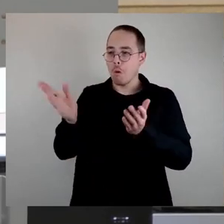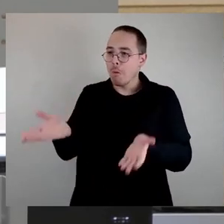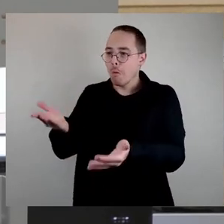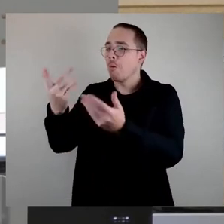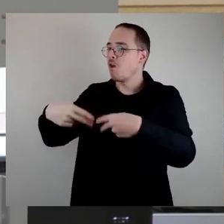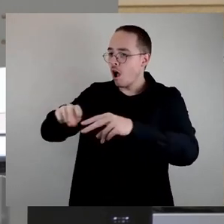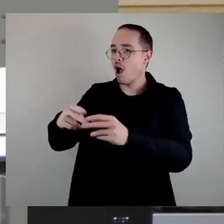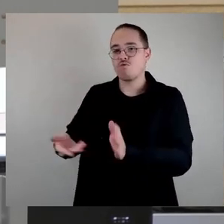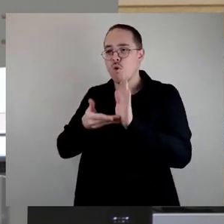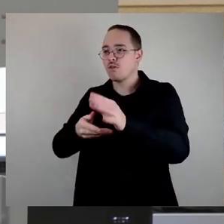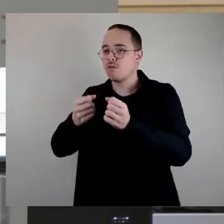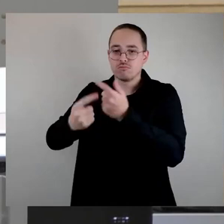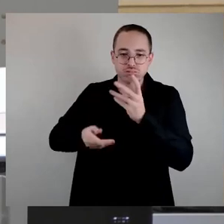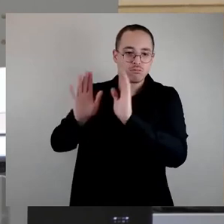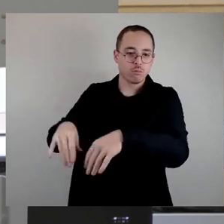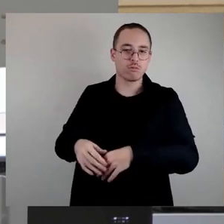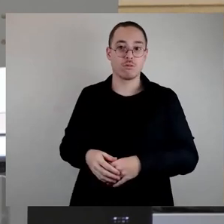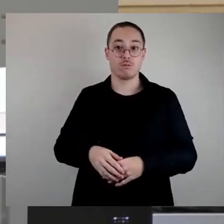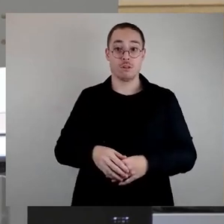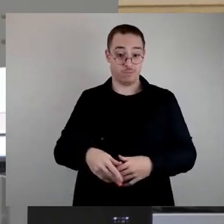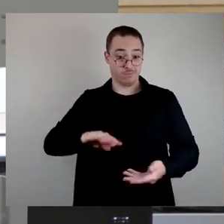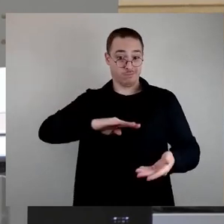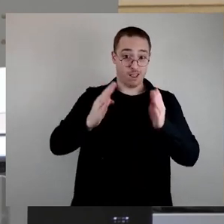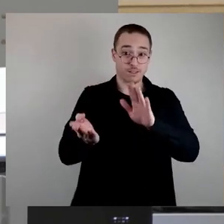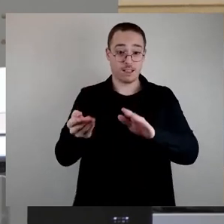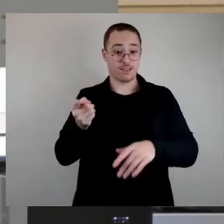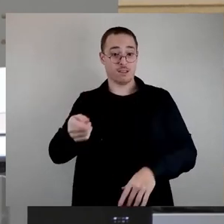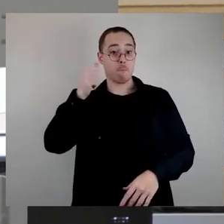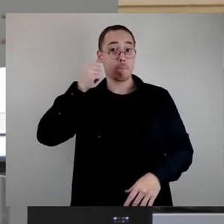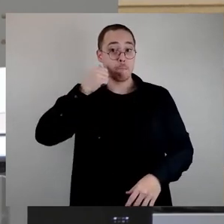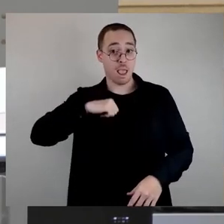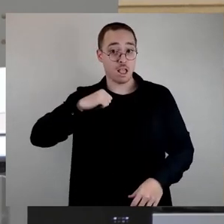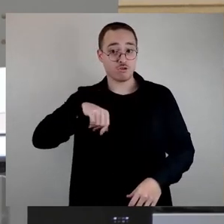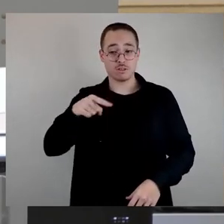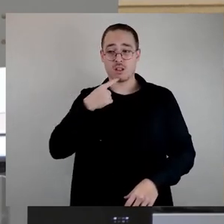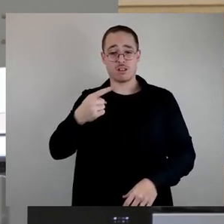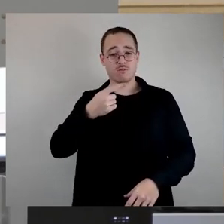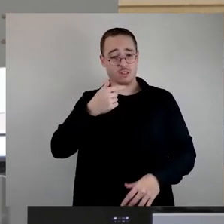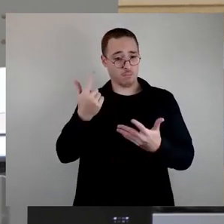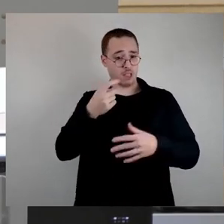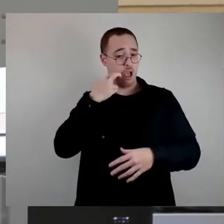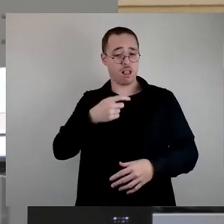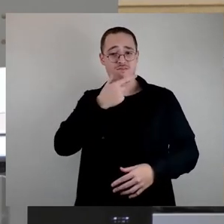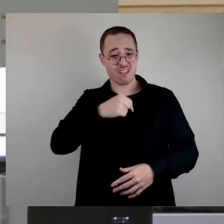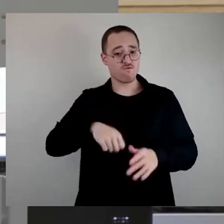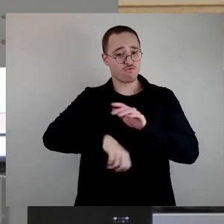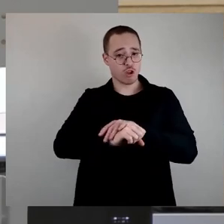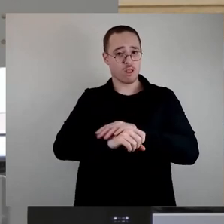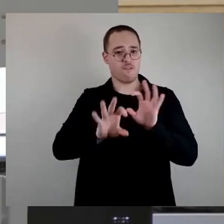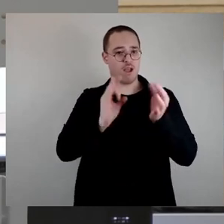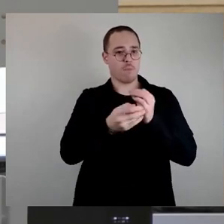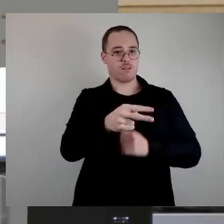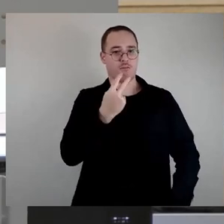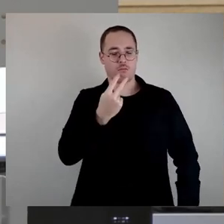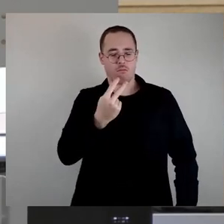gerne Fußball spielt, dann wird sie in einer hohen Wahrscheinlichkeit in der Familie auf fragende Augen treffen. Ja? So ist das relativ häufig. Aber das kann